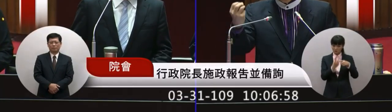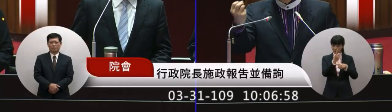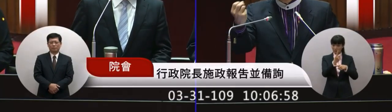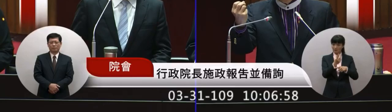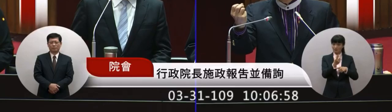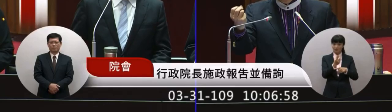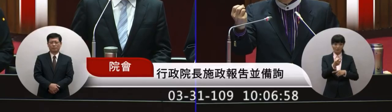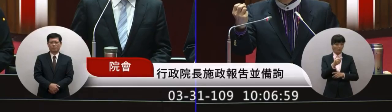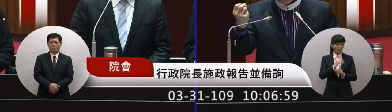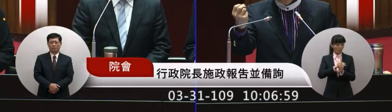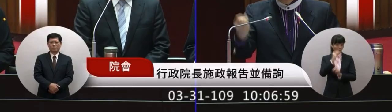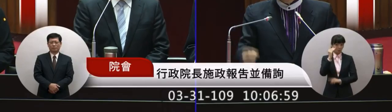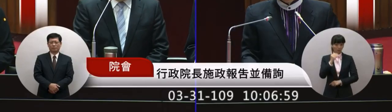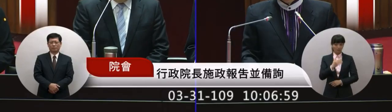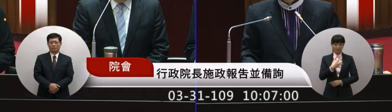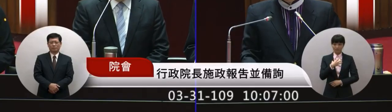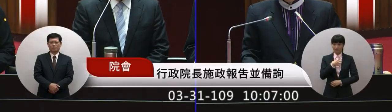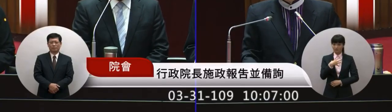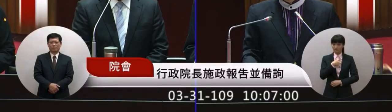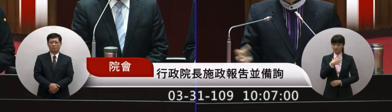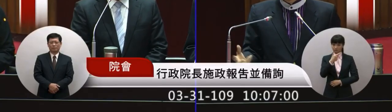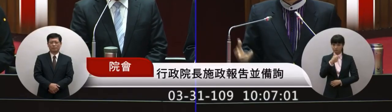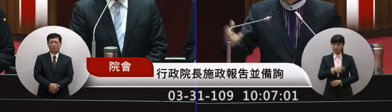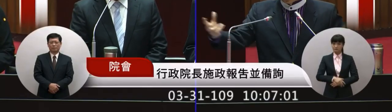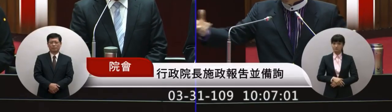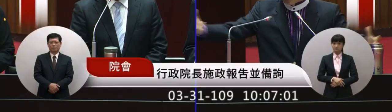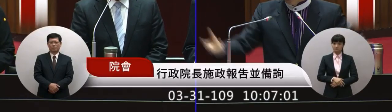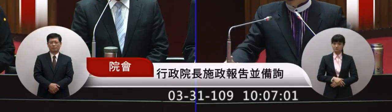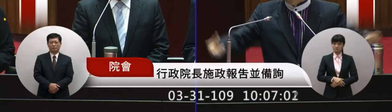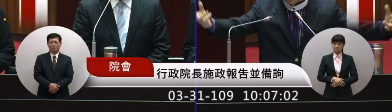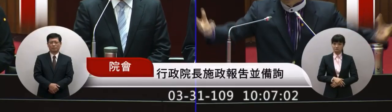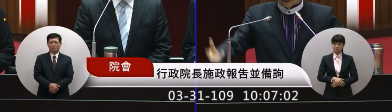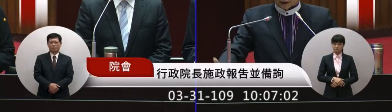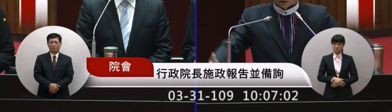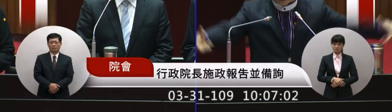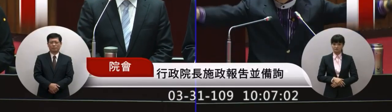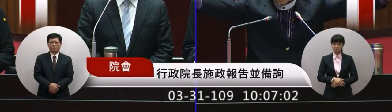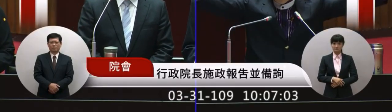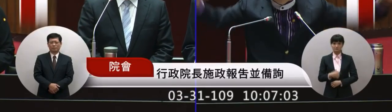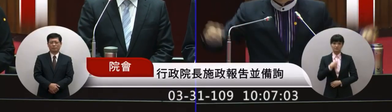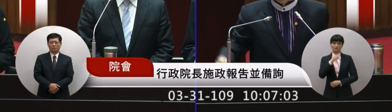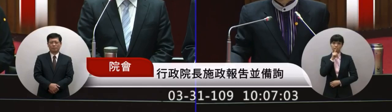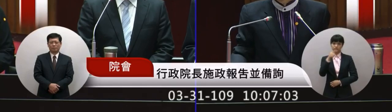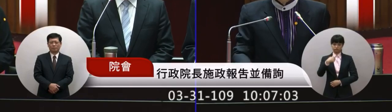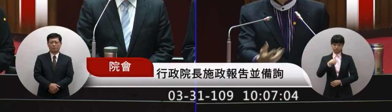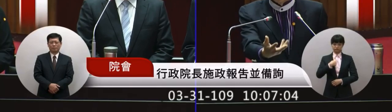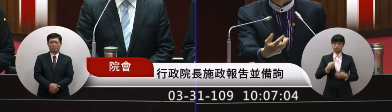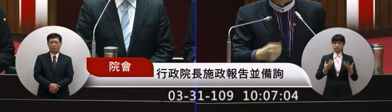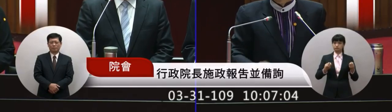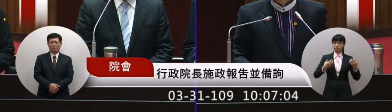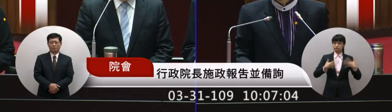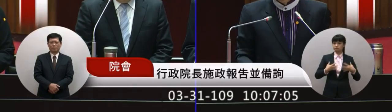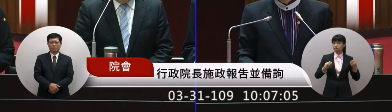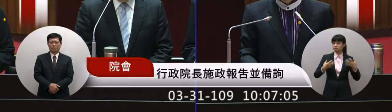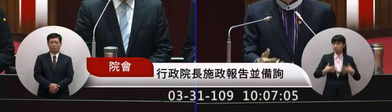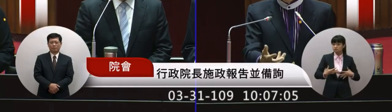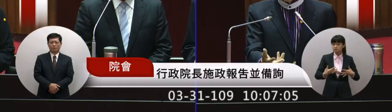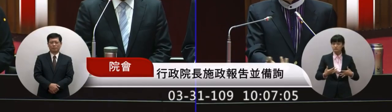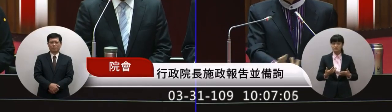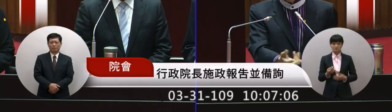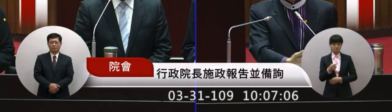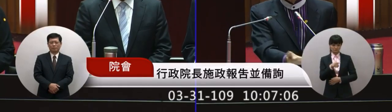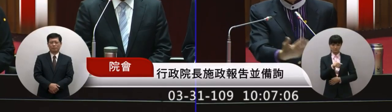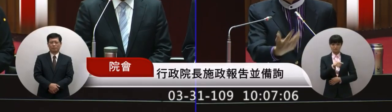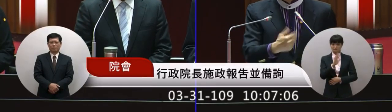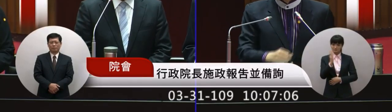这个世界的一个经济啊，你讲我供应链没有问题，我开始生产的，你会比较像，打人